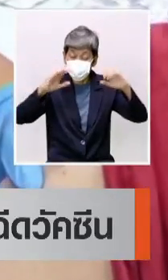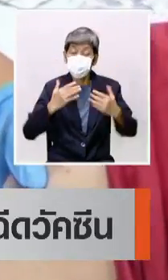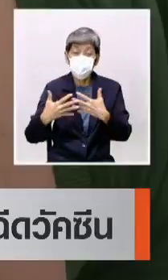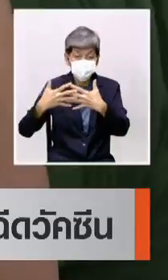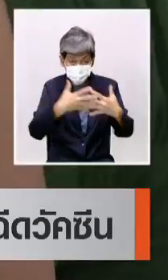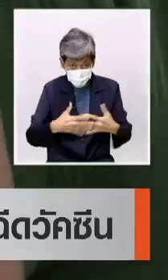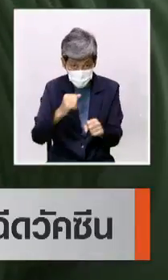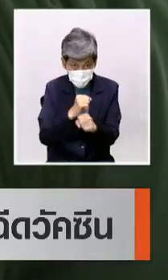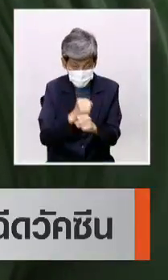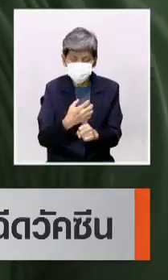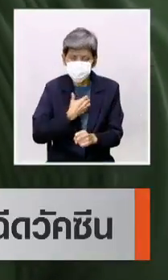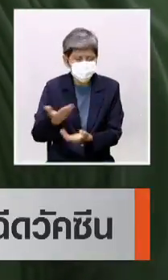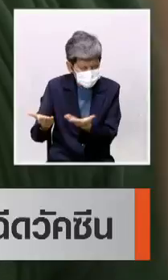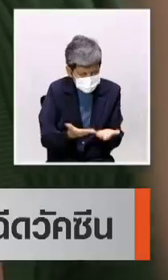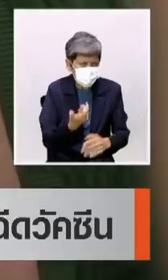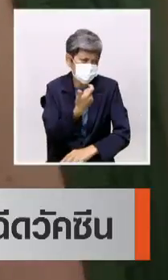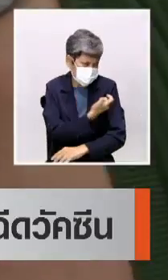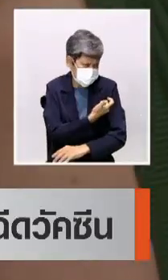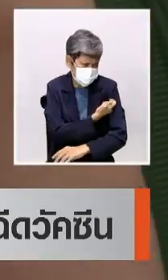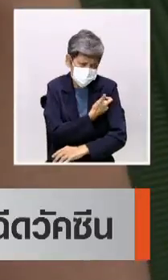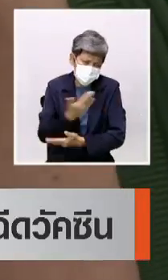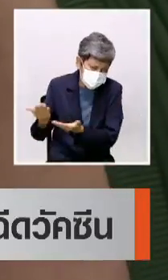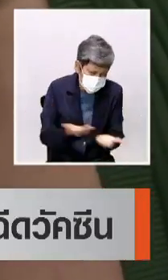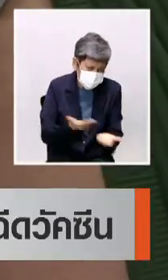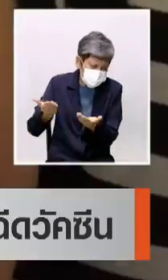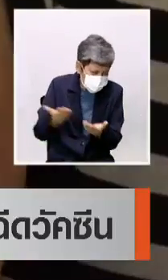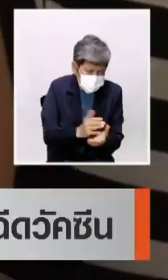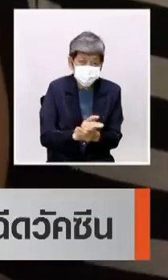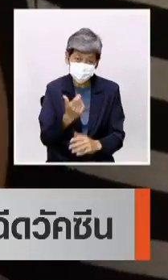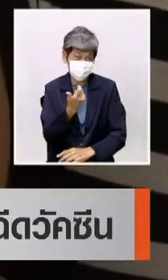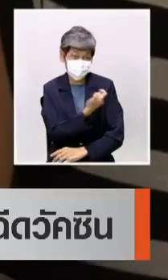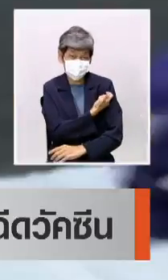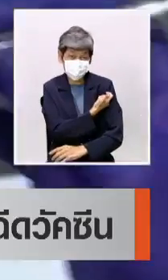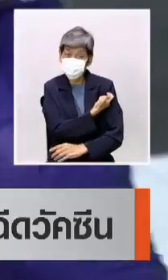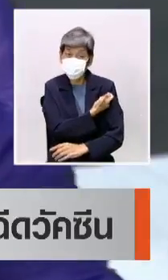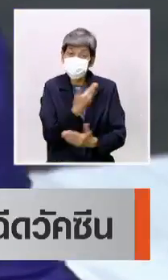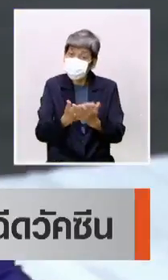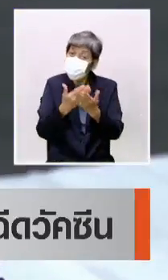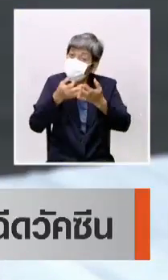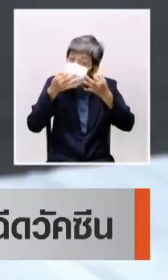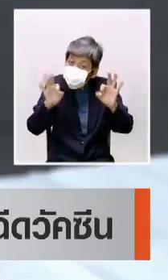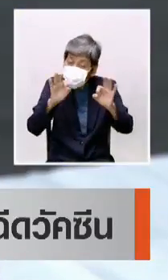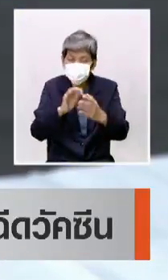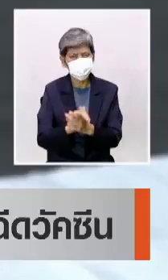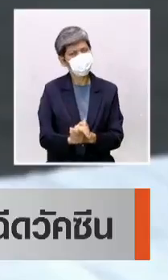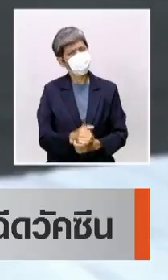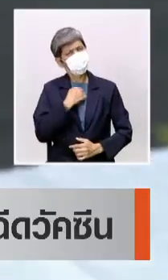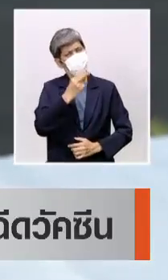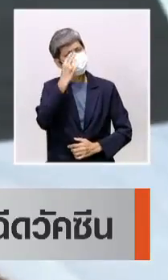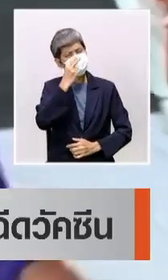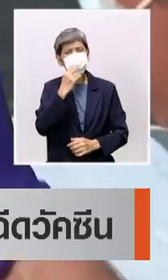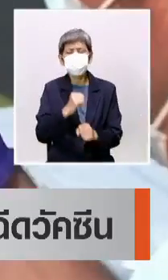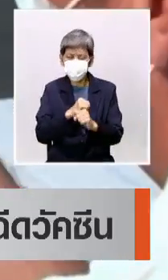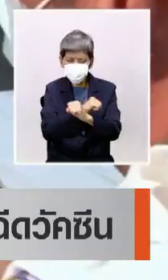พยายามรณรงค์ให้คนมาฉีดวัคซีนต้านโควิดมากเพียงใดและการฉีดวัคซีนก็ไม่เสียค่าใช้จ่ายด้วยแต่ข้อมูลจากศูนย์